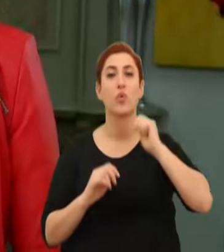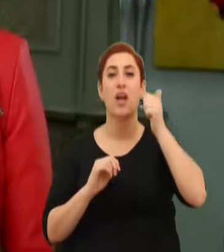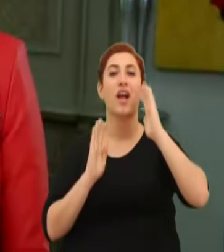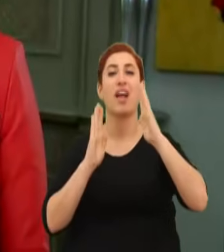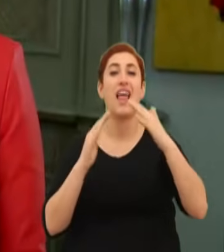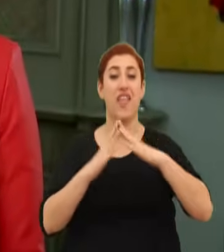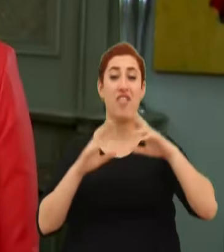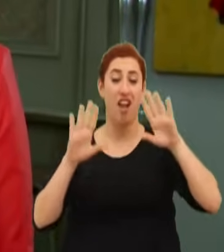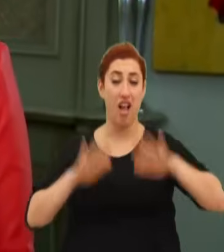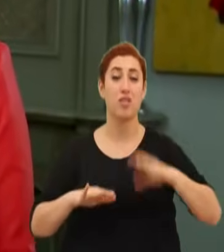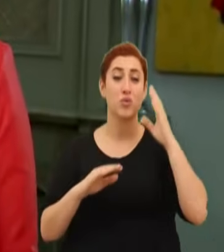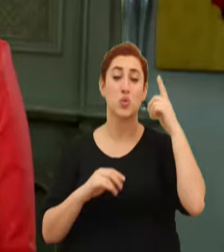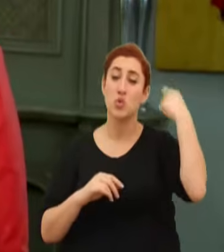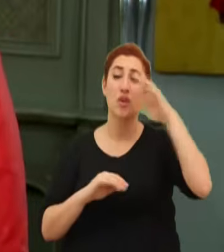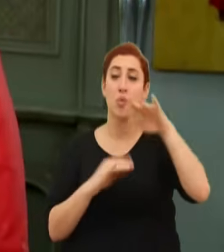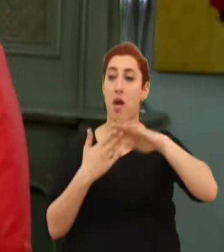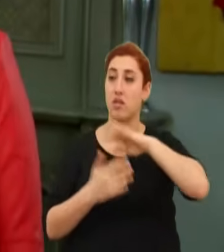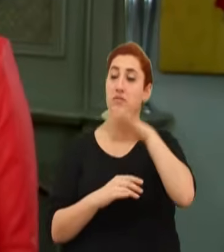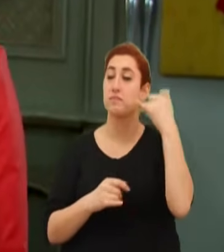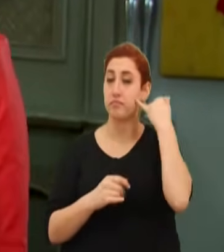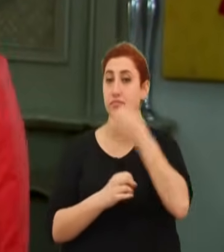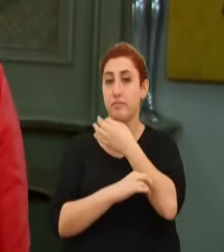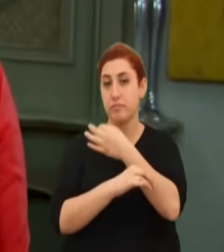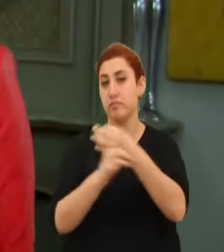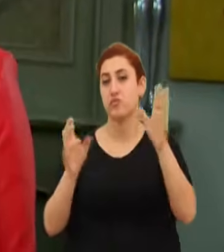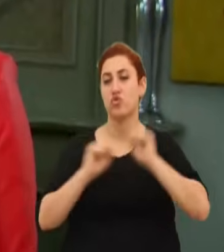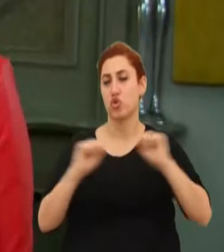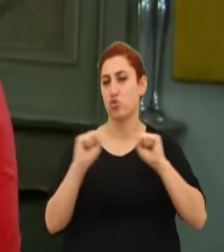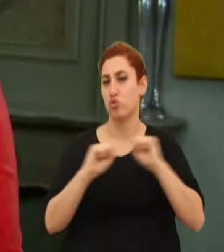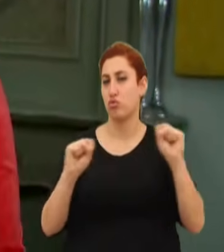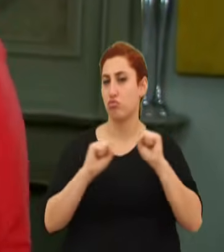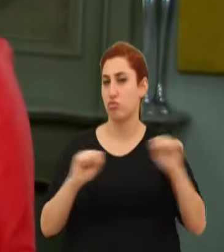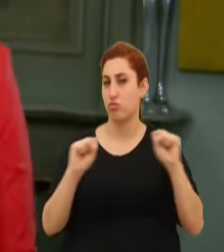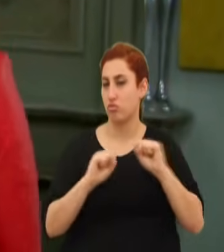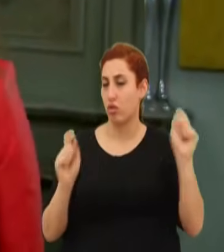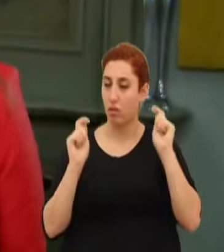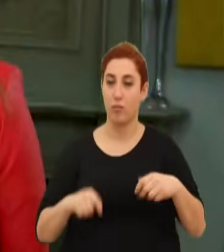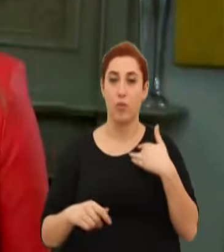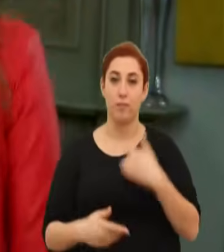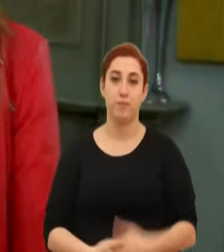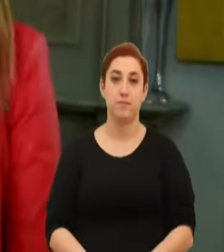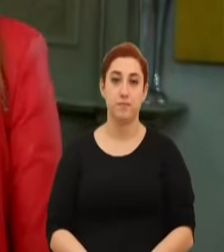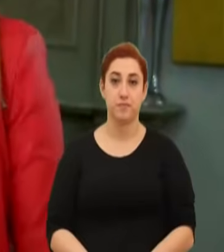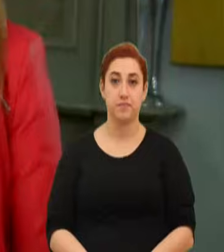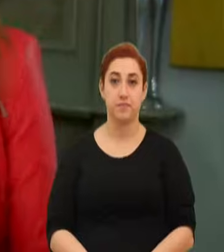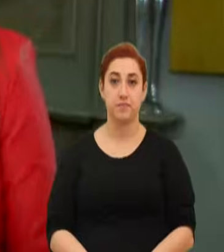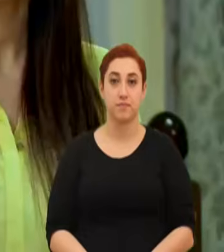evde kaldığımı düşünen tüm arkadaşlarımı arıyorum. Onları böyle çattır çattır çattır çatlatıyorum.